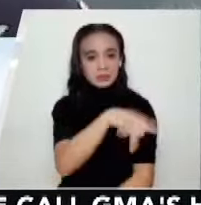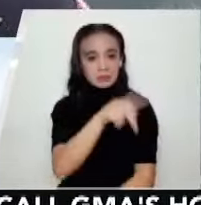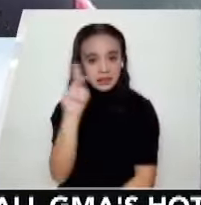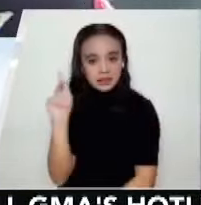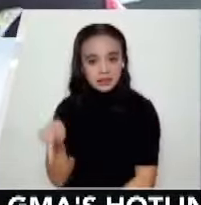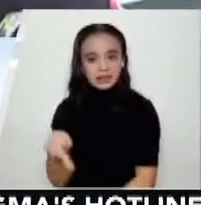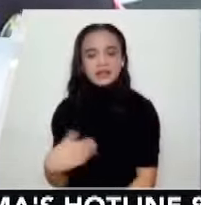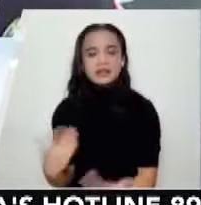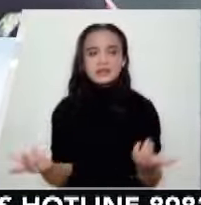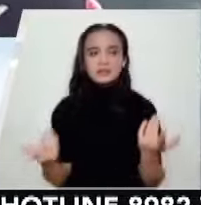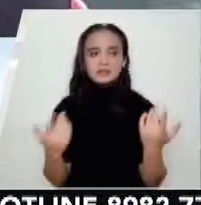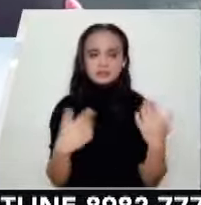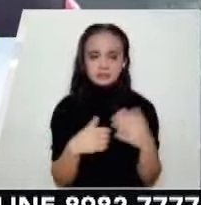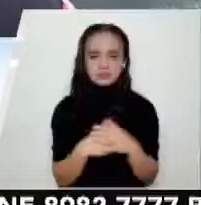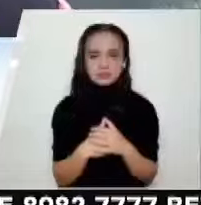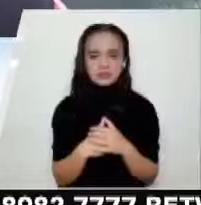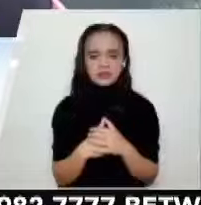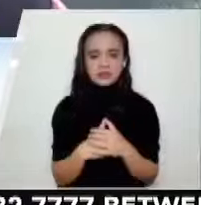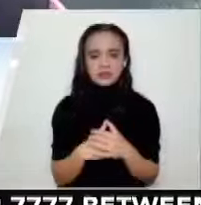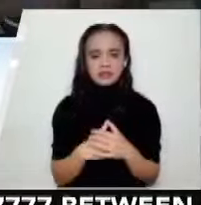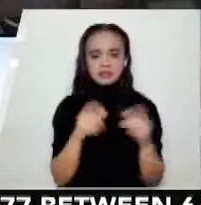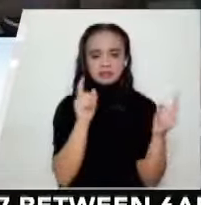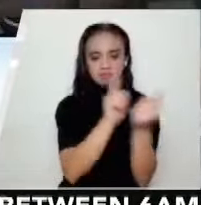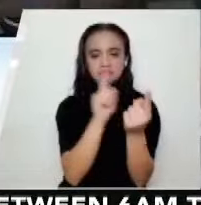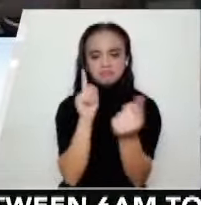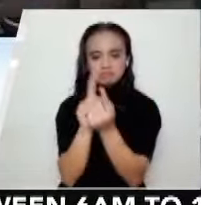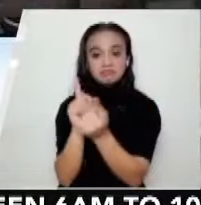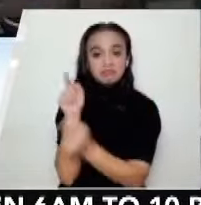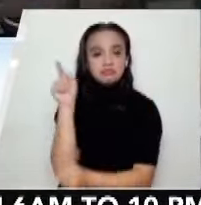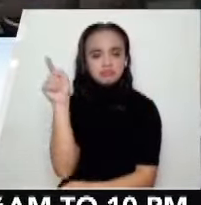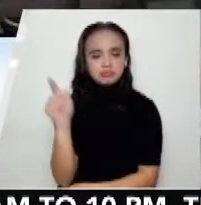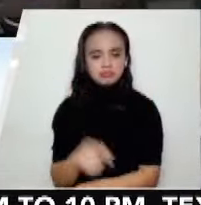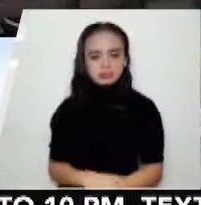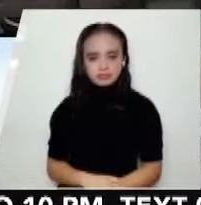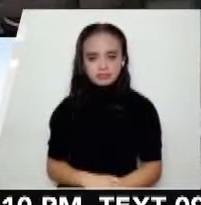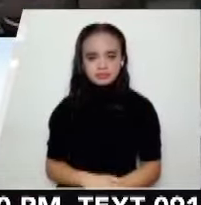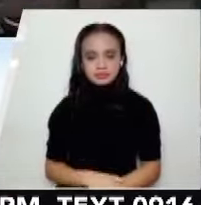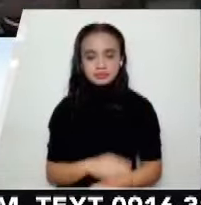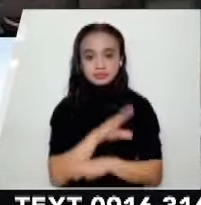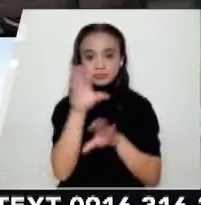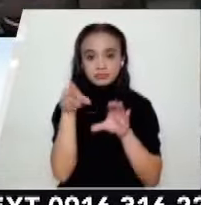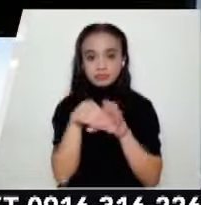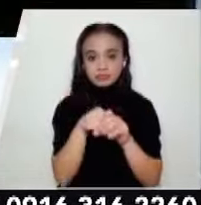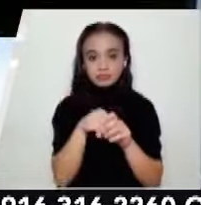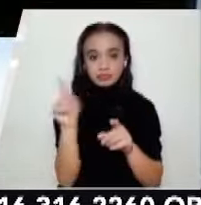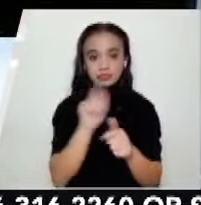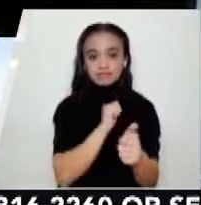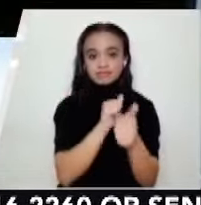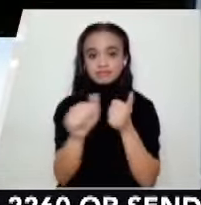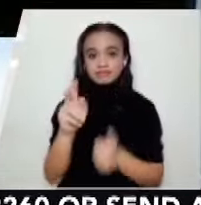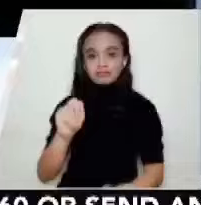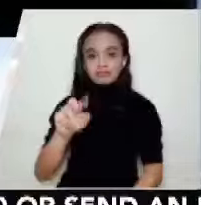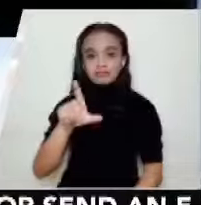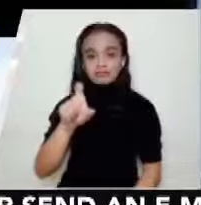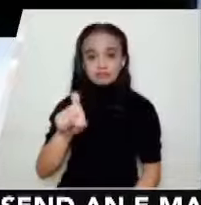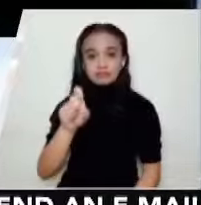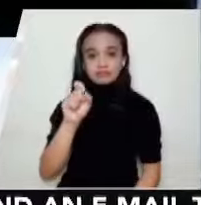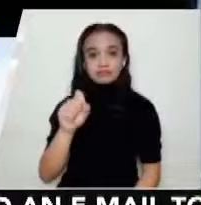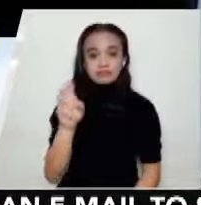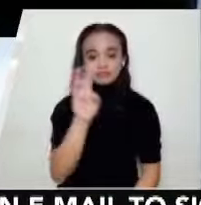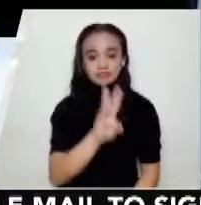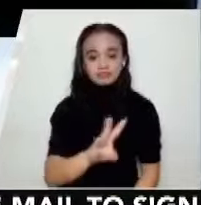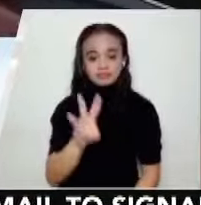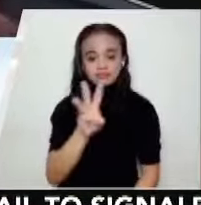sila. Magkikita-kita kami doon. Kabilang sila sa mga dumaraan sa NLEX na kung Miyerkules at Huwebes Santo